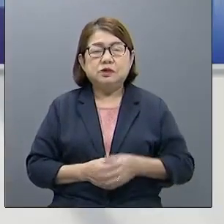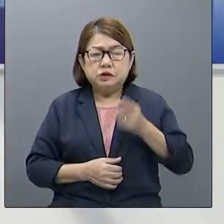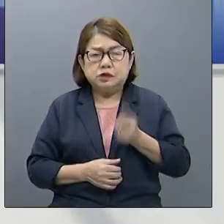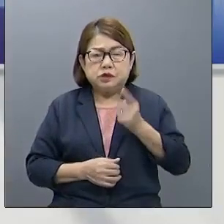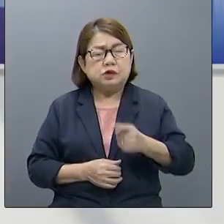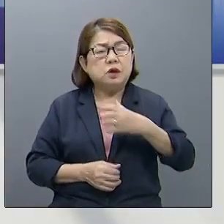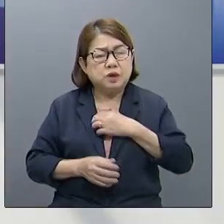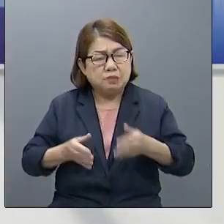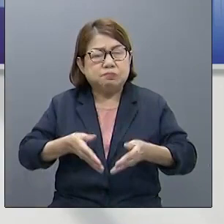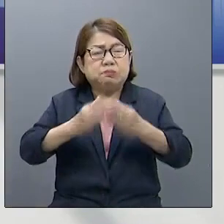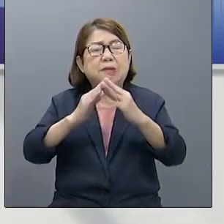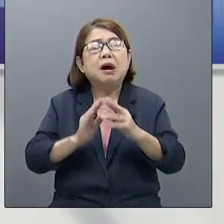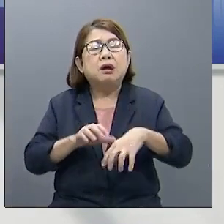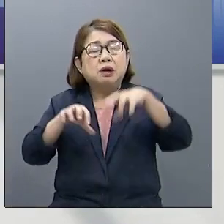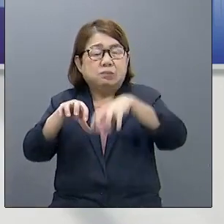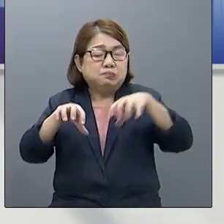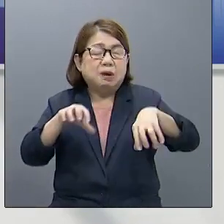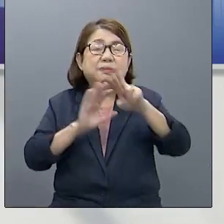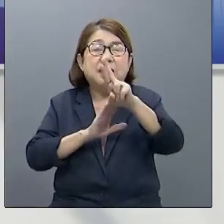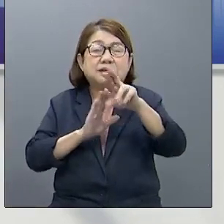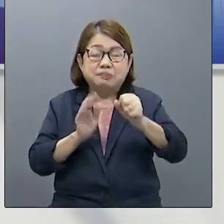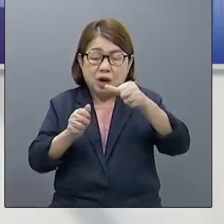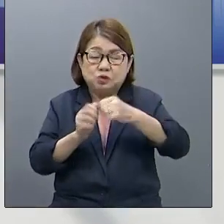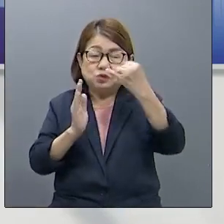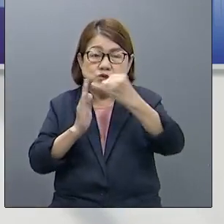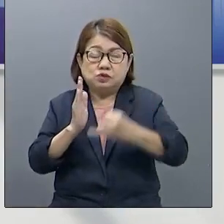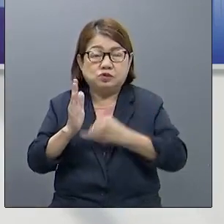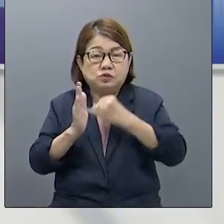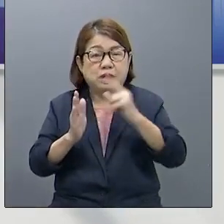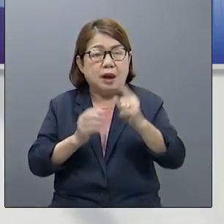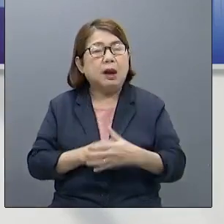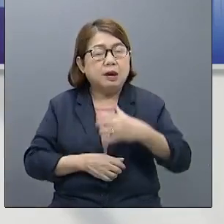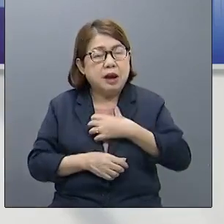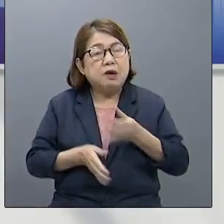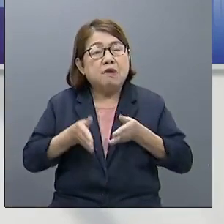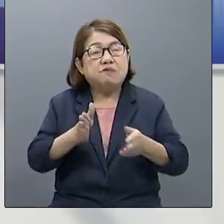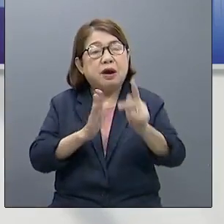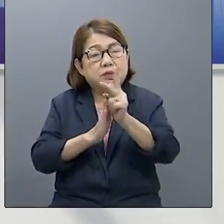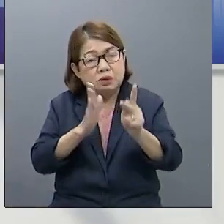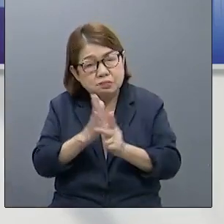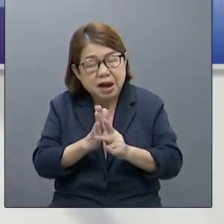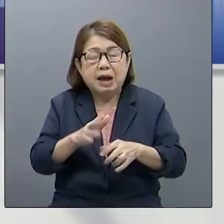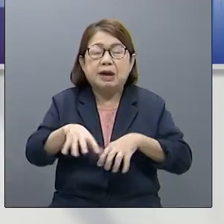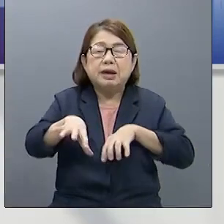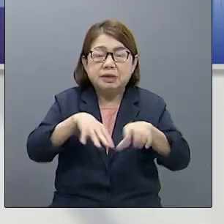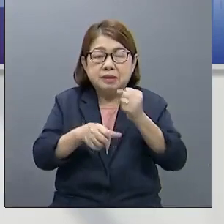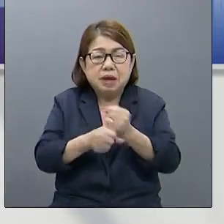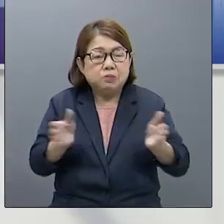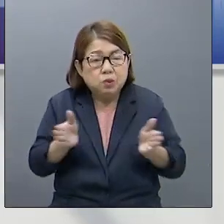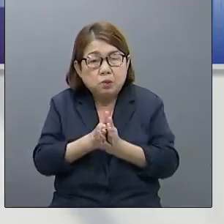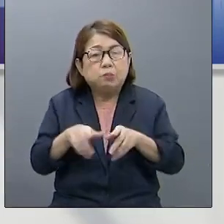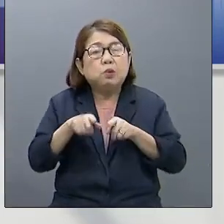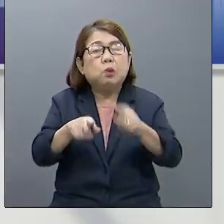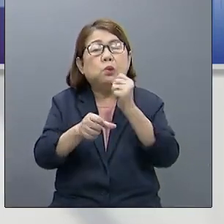จัดตั้งรัฐสภาจังหวัดทั่วประเทศก็เพื่อขับเคลื่อนงานของฝ่ายนิติบัญญัติควบคู่ไปกับบทบาทของสภาหรือ